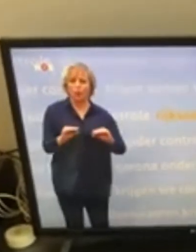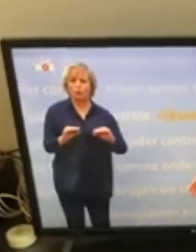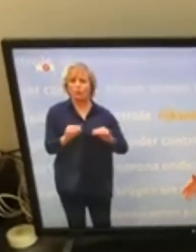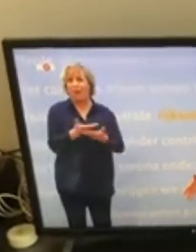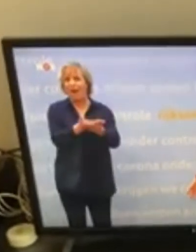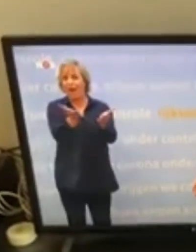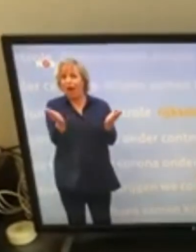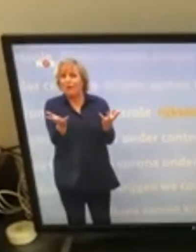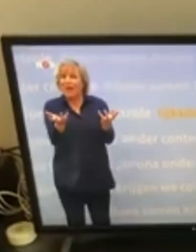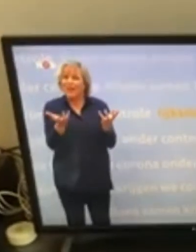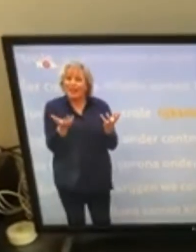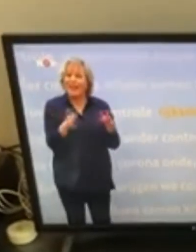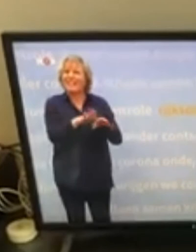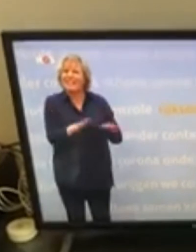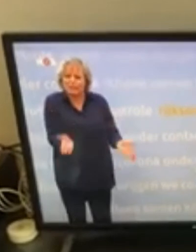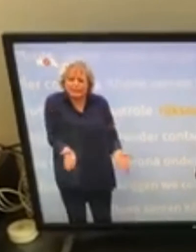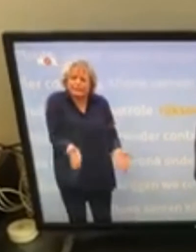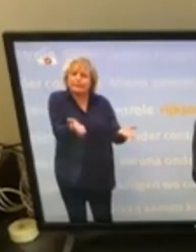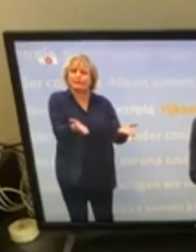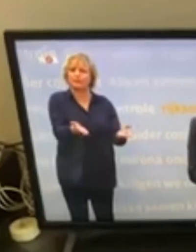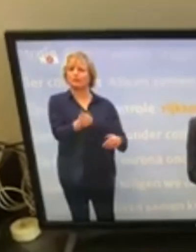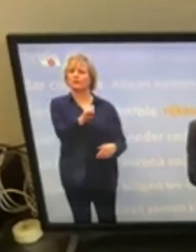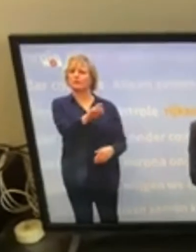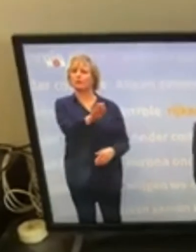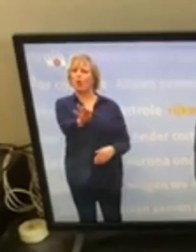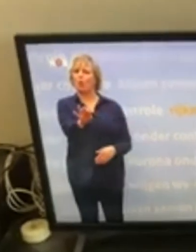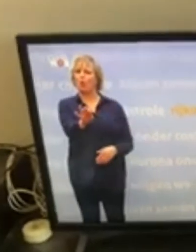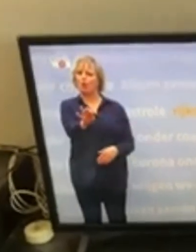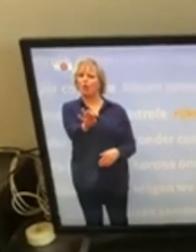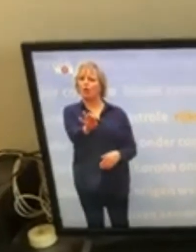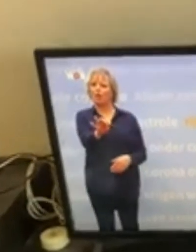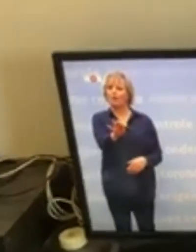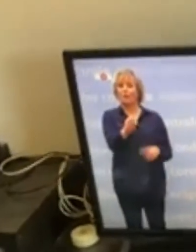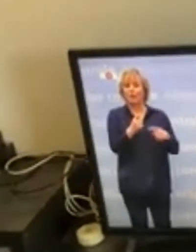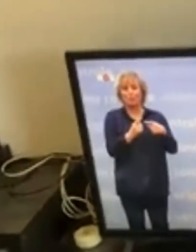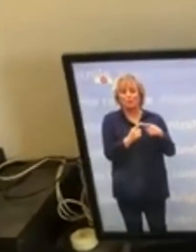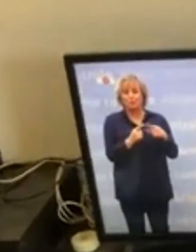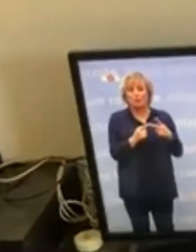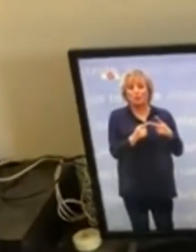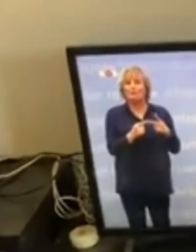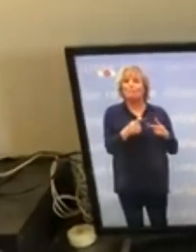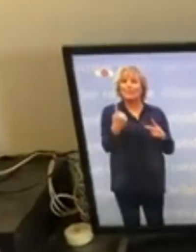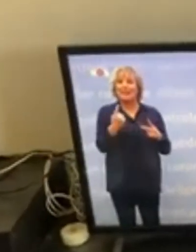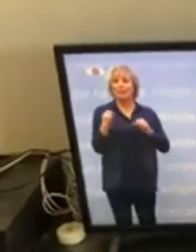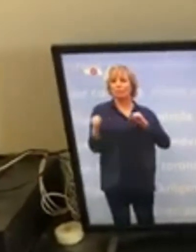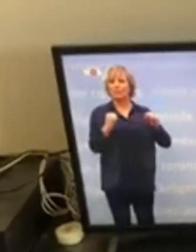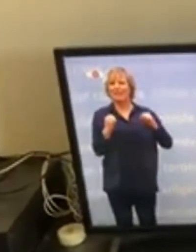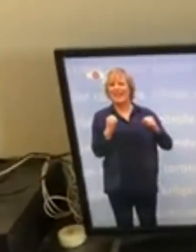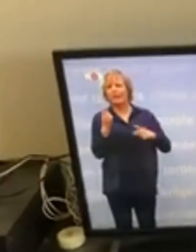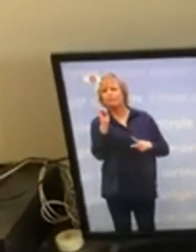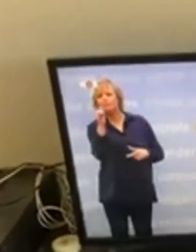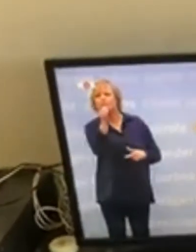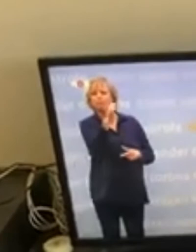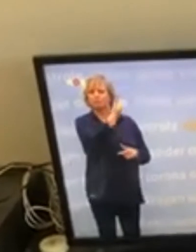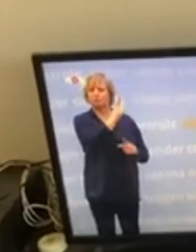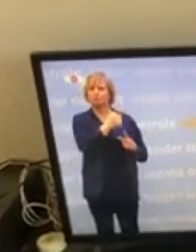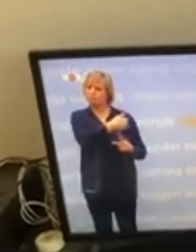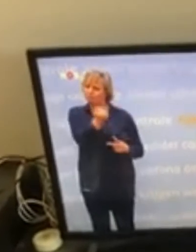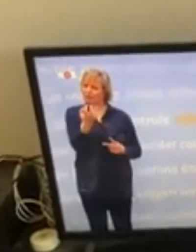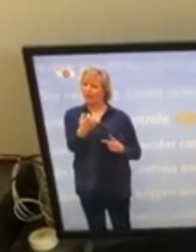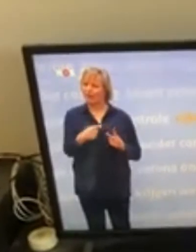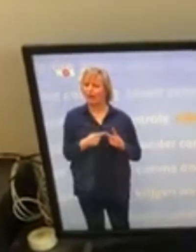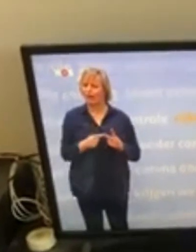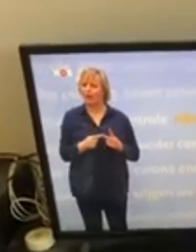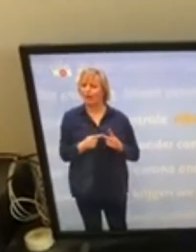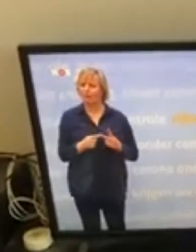graag willen dat onze kinderen weer gewoon naar school gaan. Terwijl we zo graag weer wat meer bewegingsvrijheid willen. En we